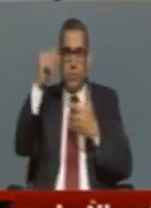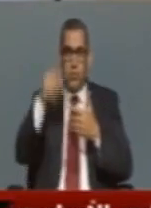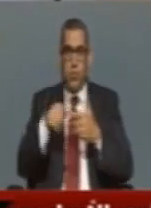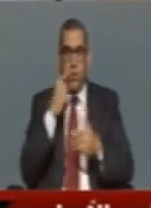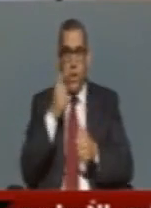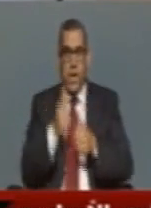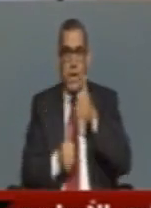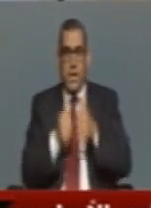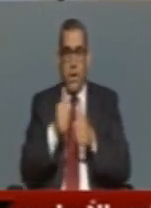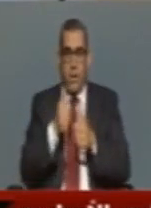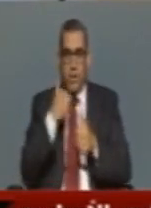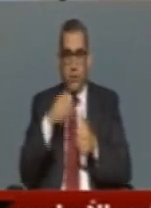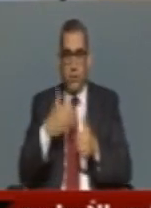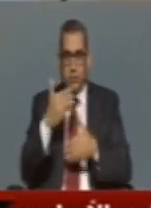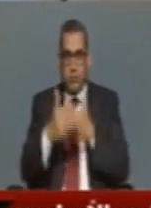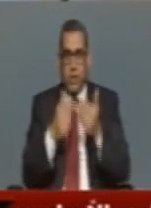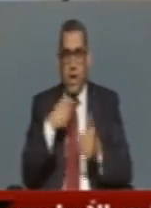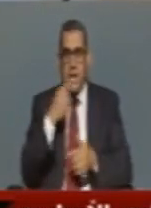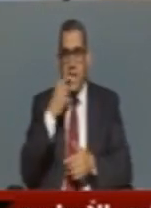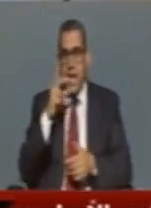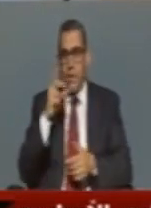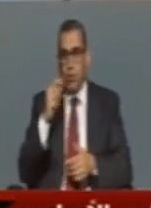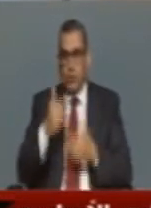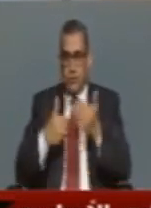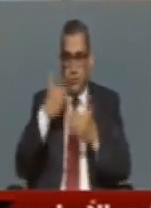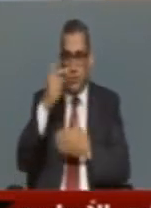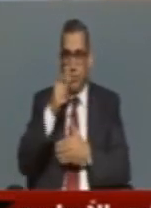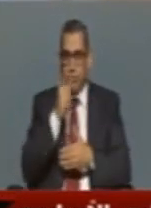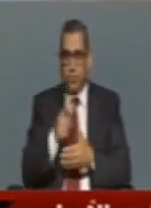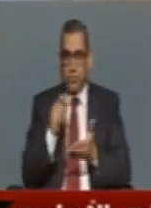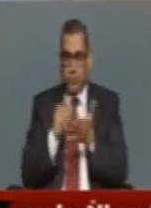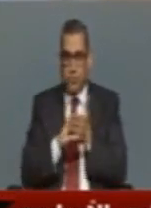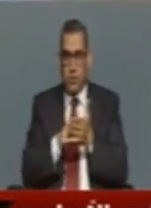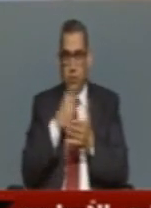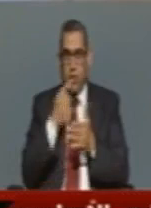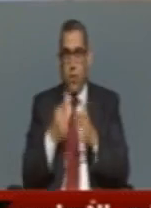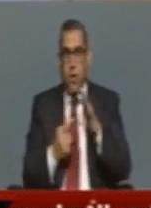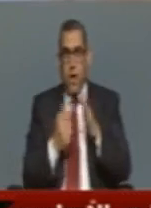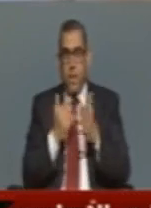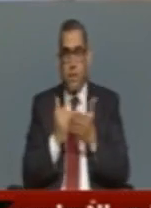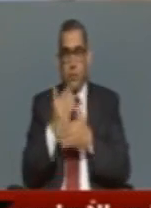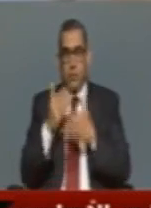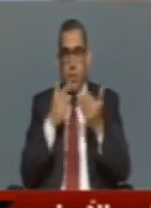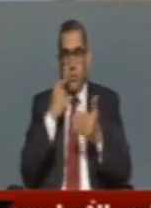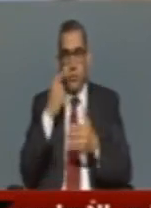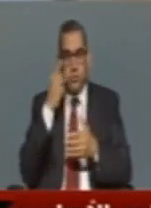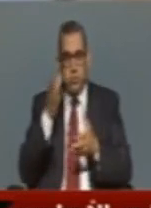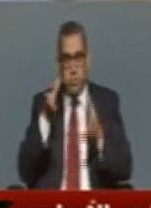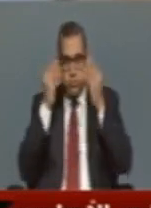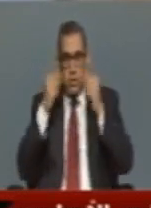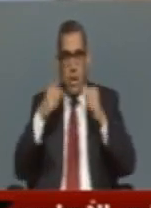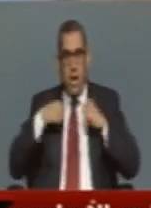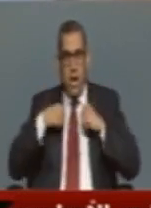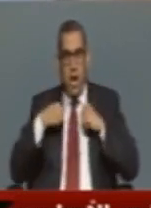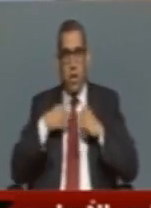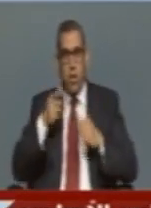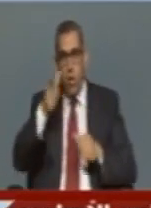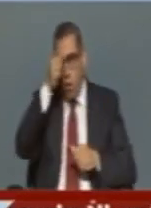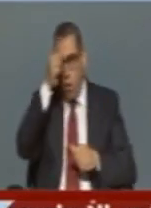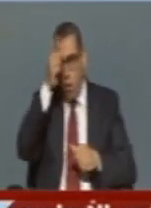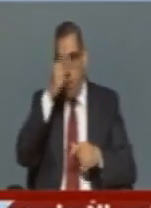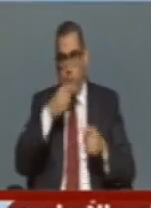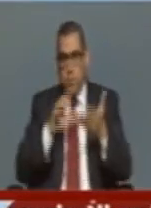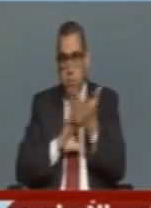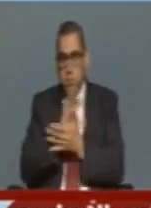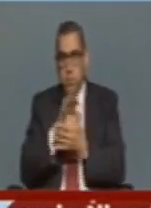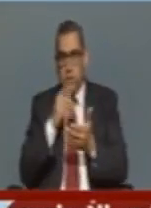البيزا سنه 25، وده ثلاثي اكتر الفهم القرائي والرياضي والعلوم وحل المشكلات. ده